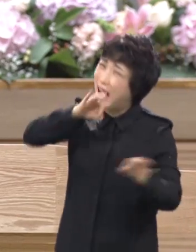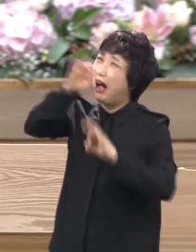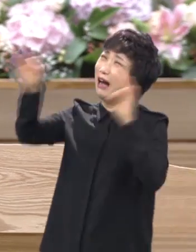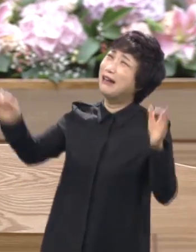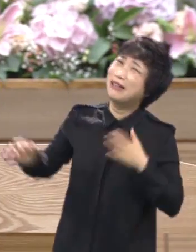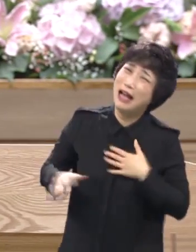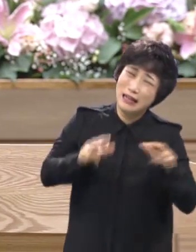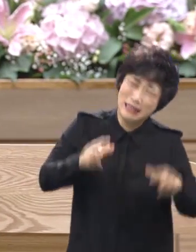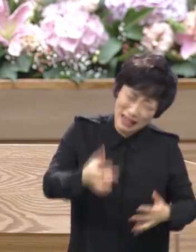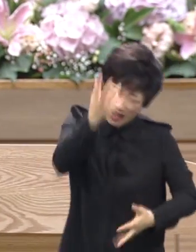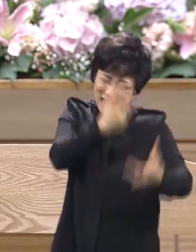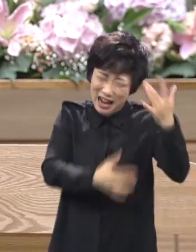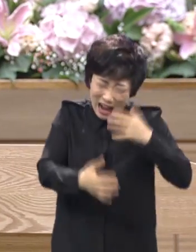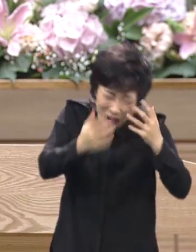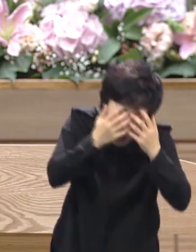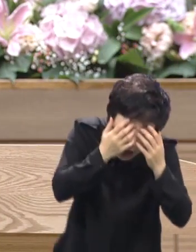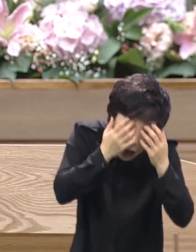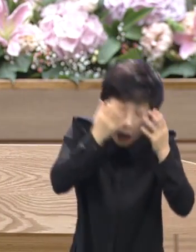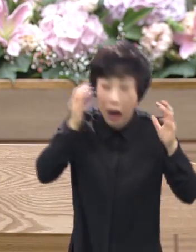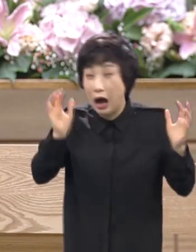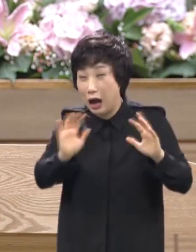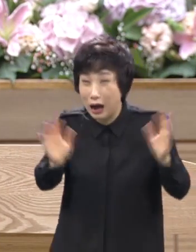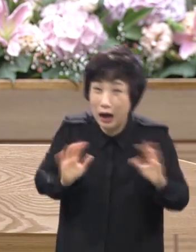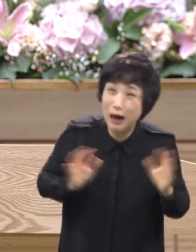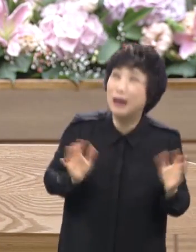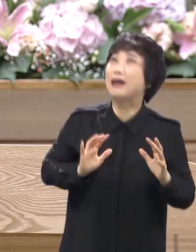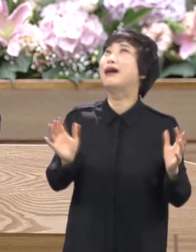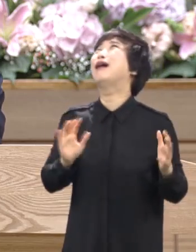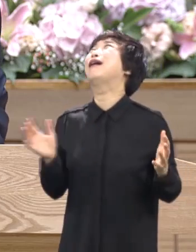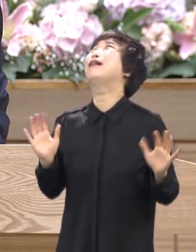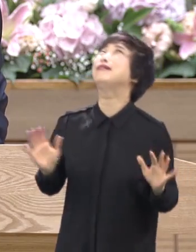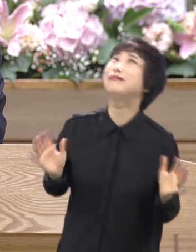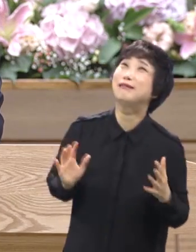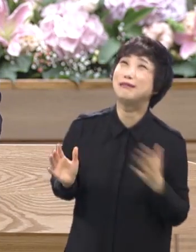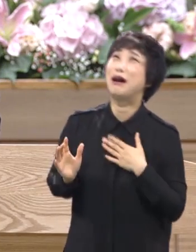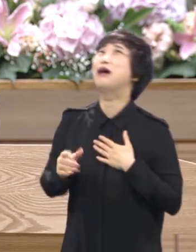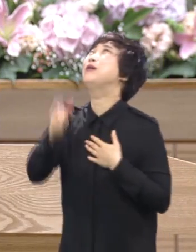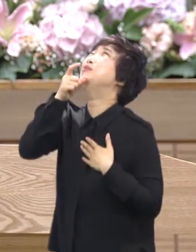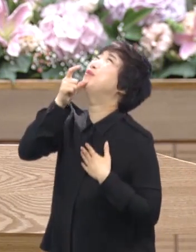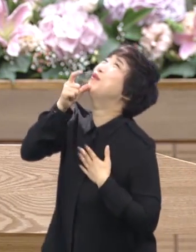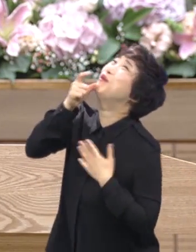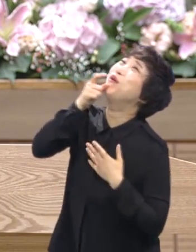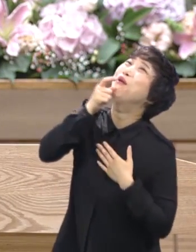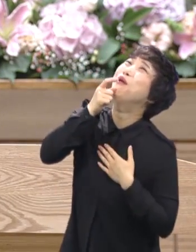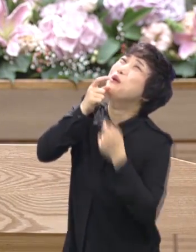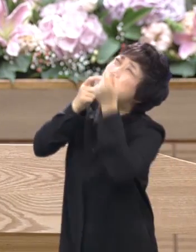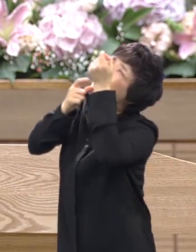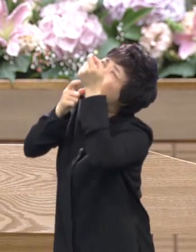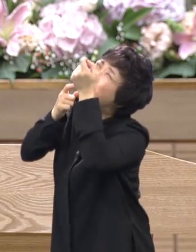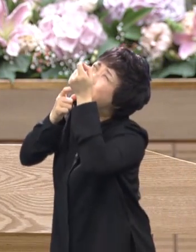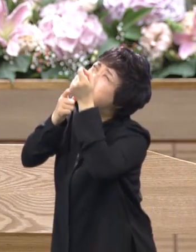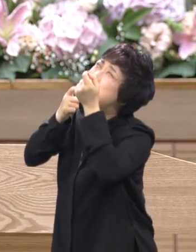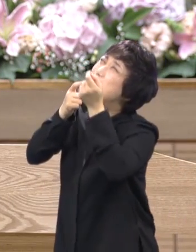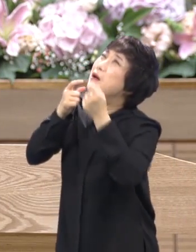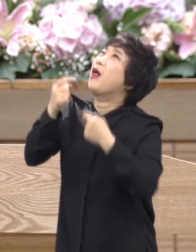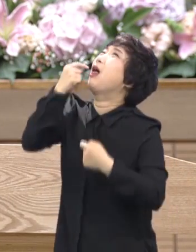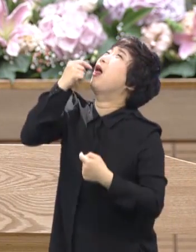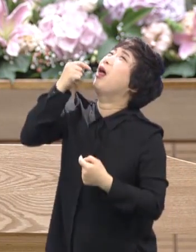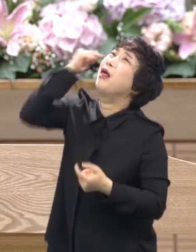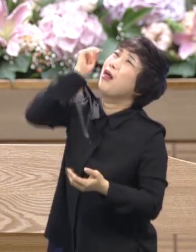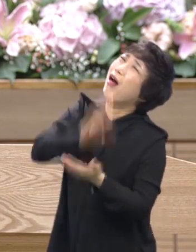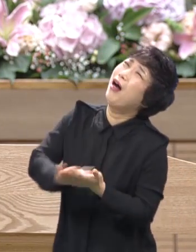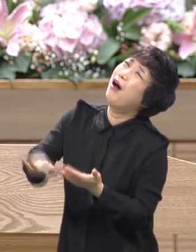내가 불꽃 가운데 너 괴로워서 견딜 수 없습니다. 물 좀 한 방울만 찍어서 내